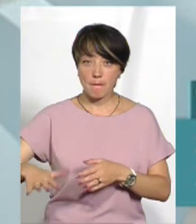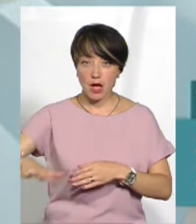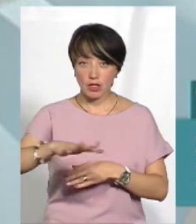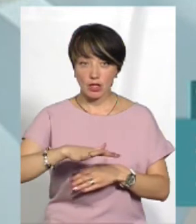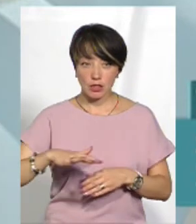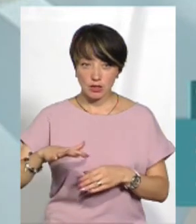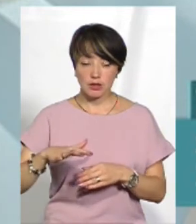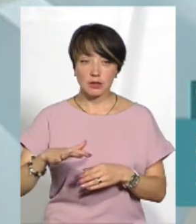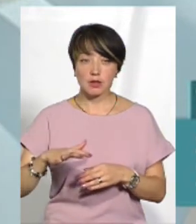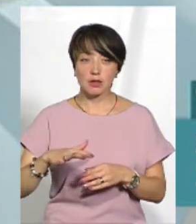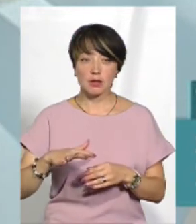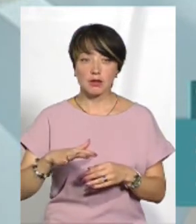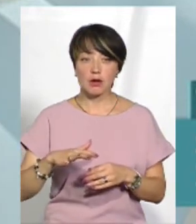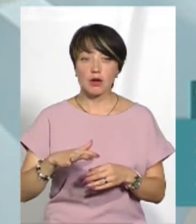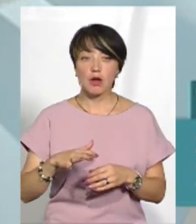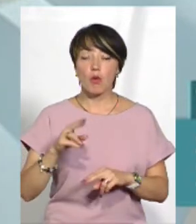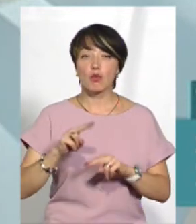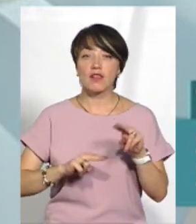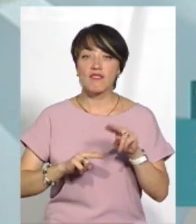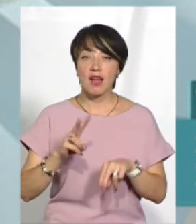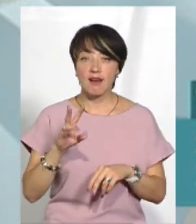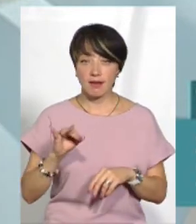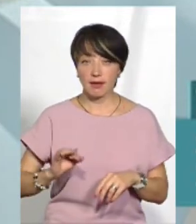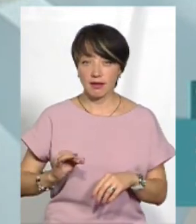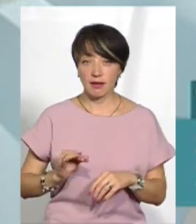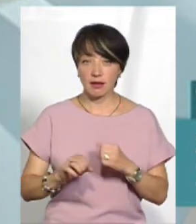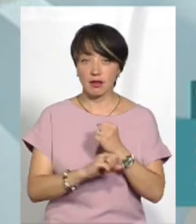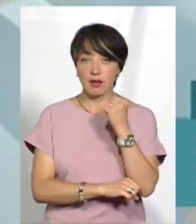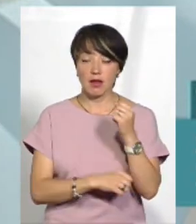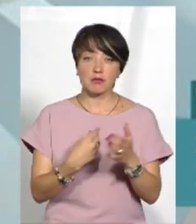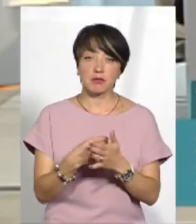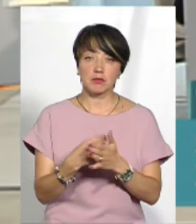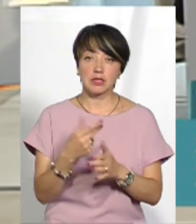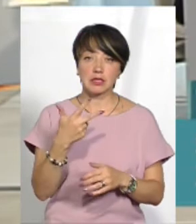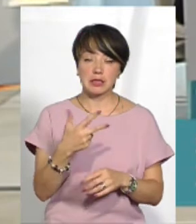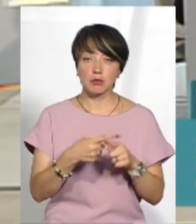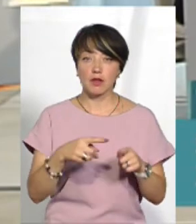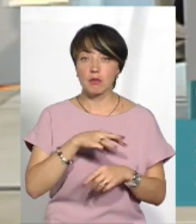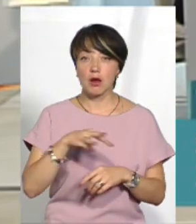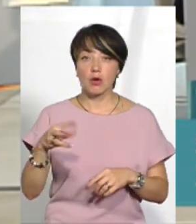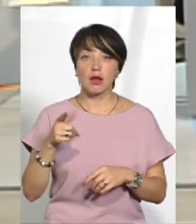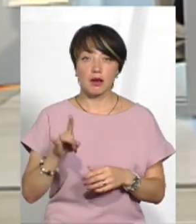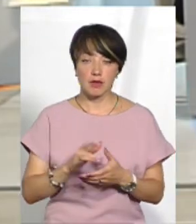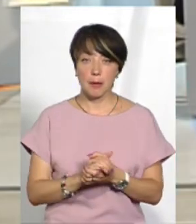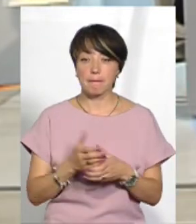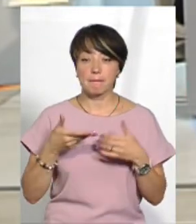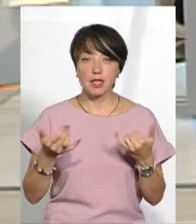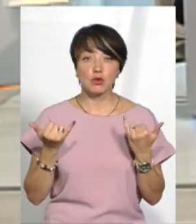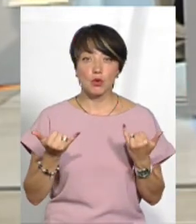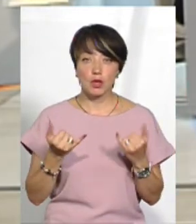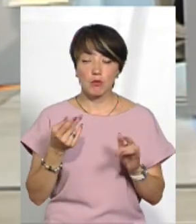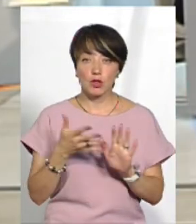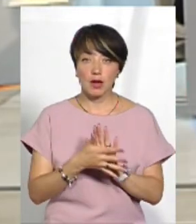йде злітно-посадкові смуги, от будівельники нам його вартість визначили в 3,5 мільйона гривень. Ми